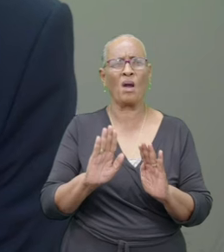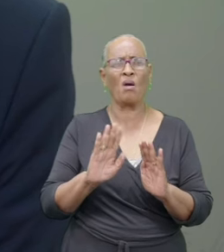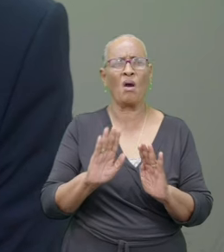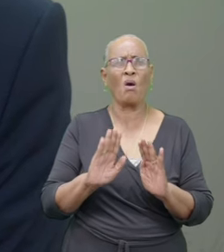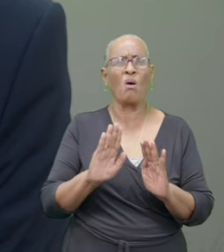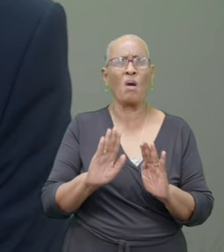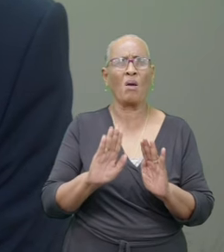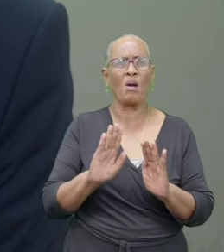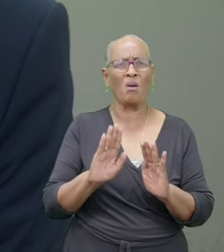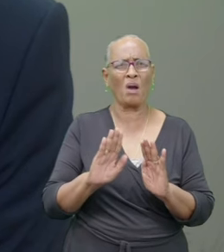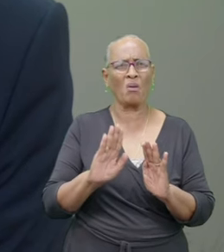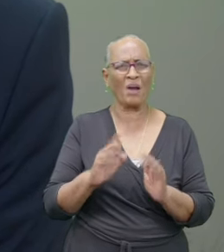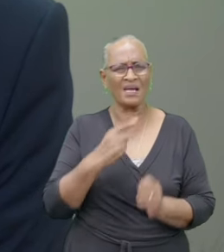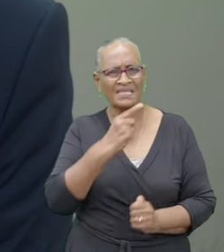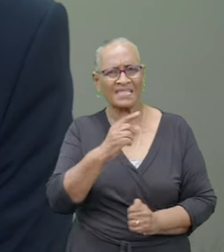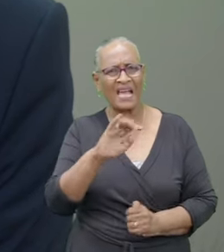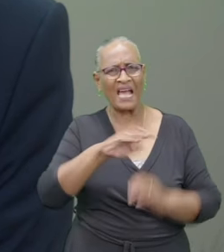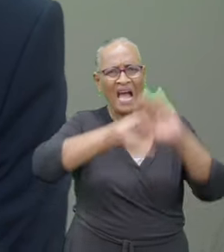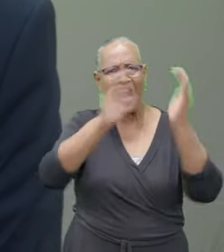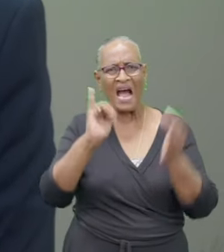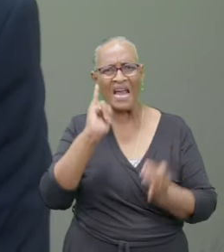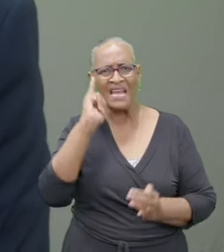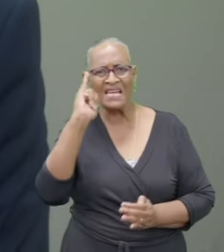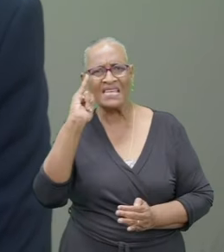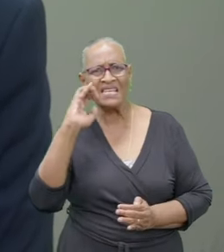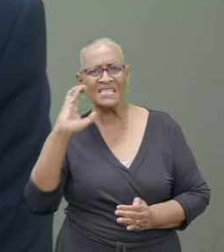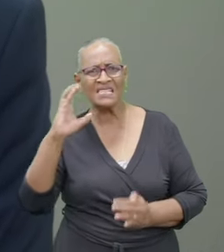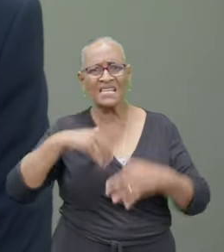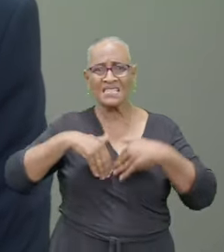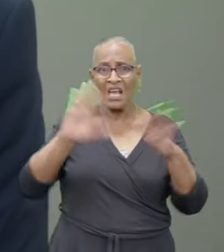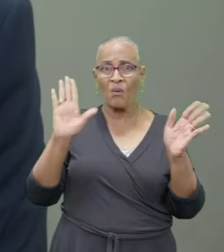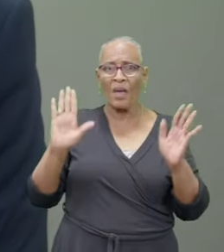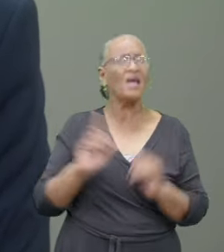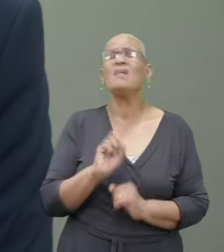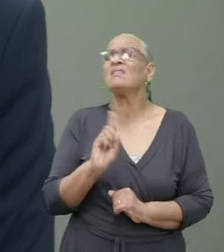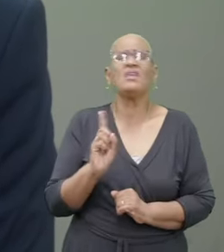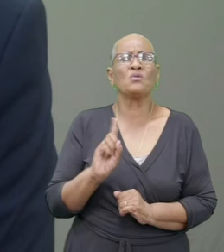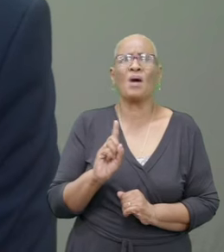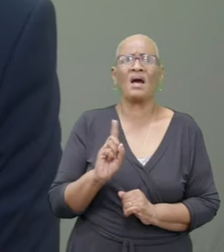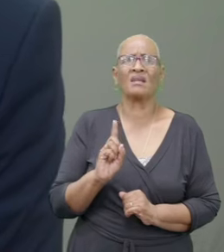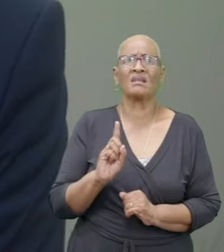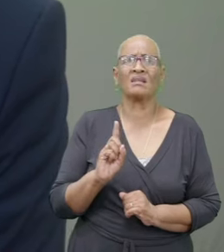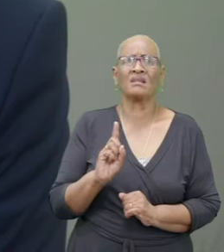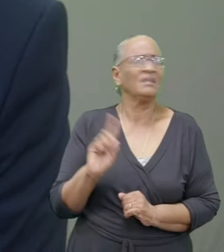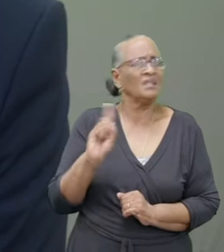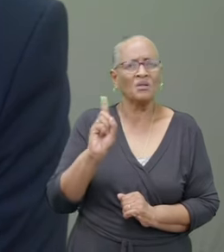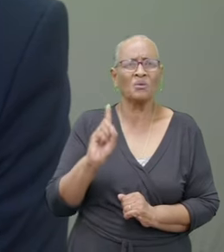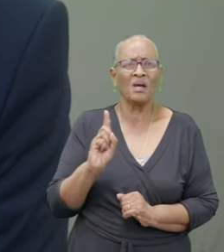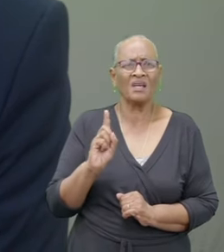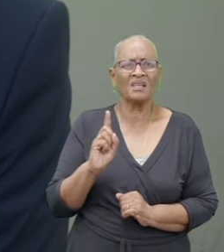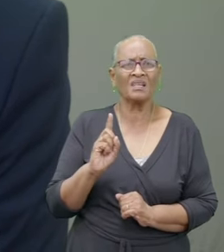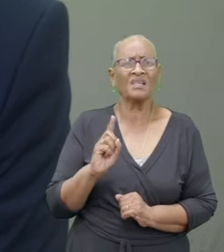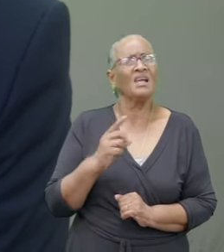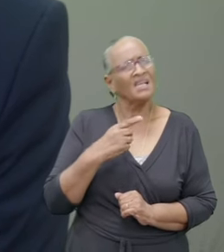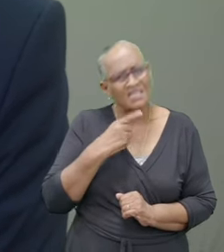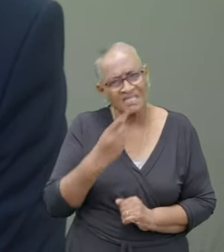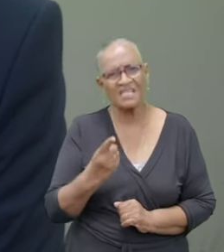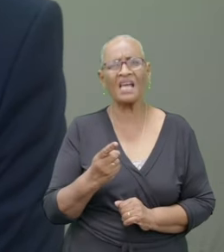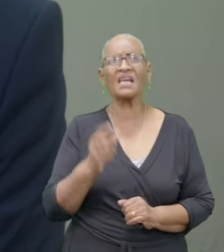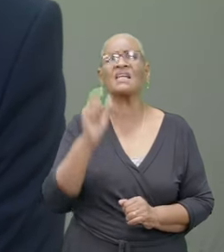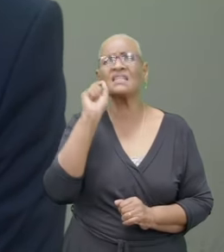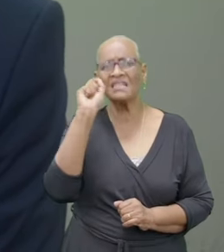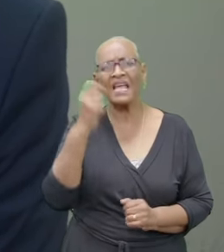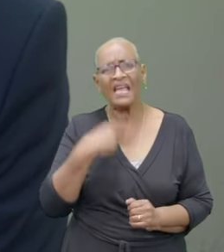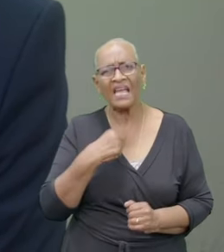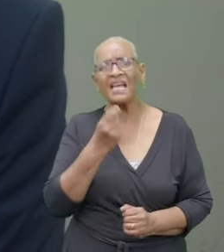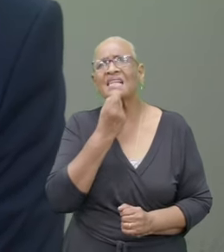IC's gesloten zijn in Suriname, toch? Nee, maar dat is ook niet waar. Dus als u, dat zeg ik, we presenteren hier de data.